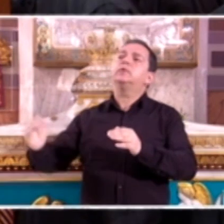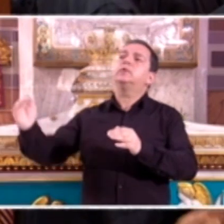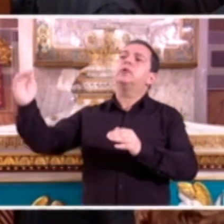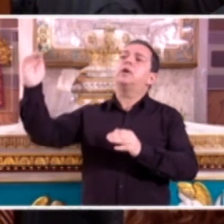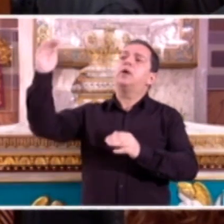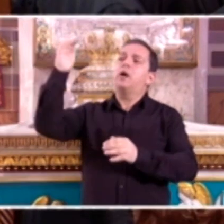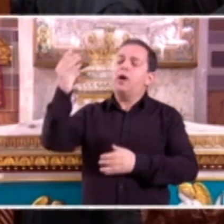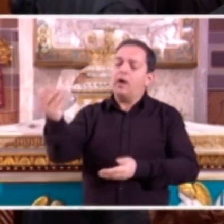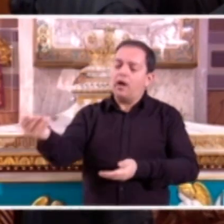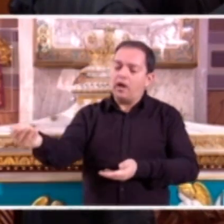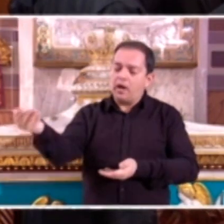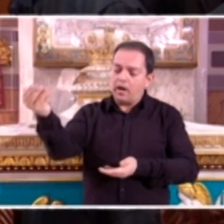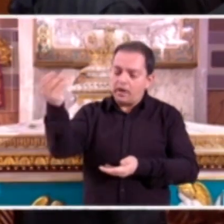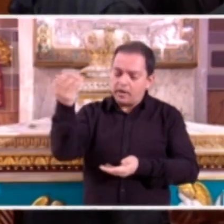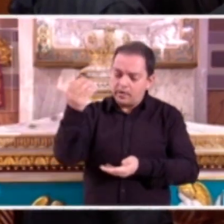Κύριε,